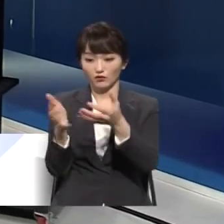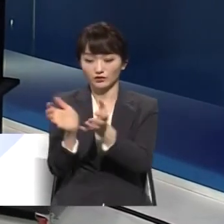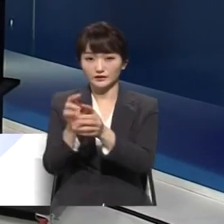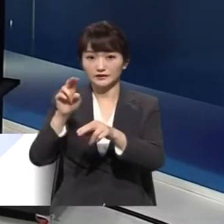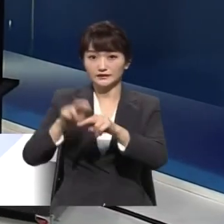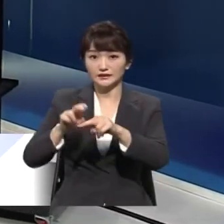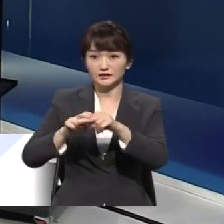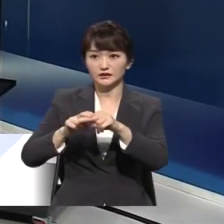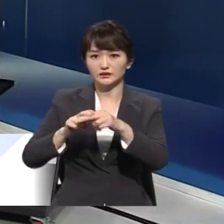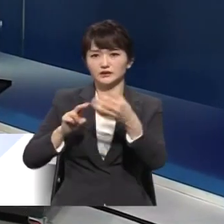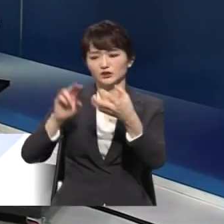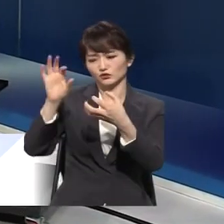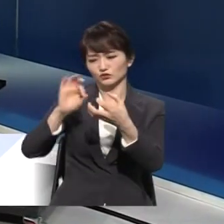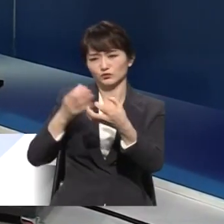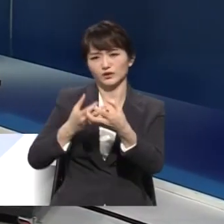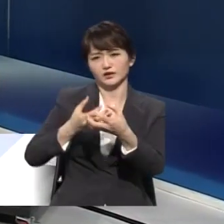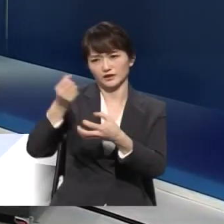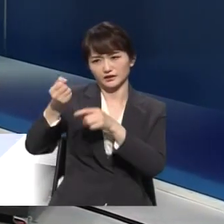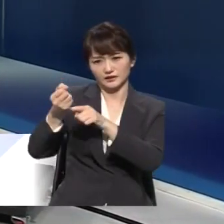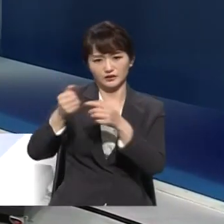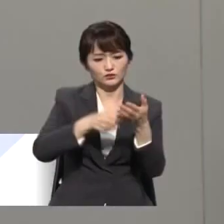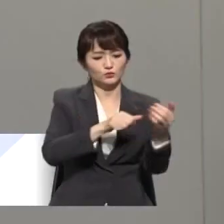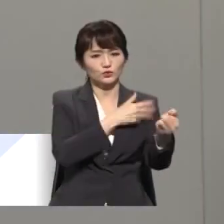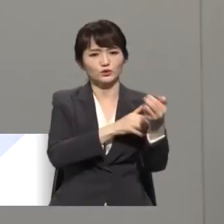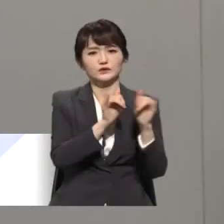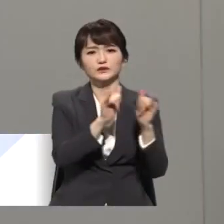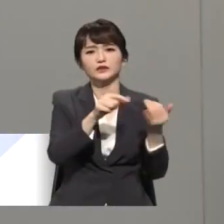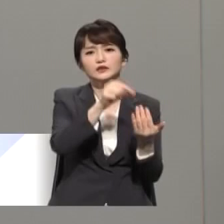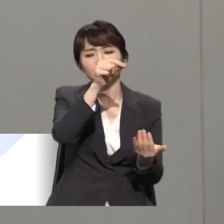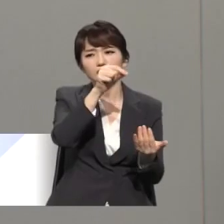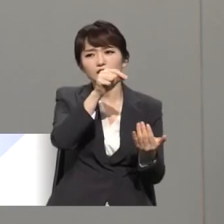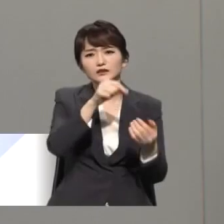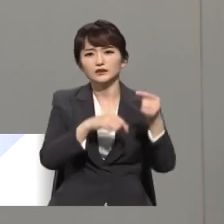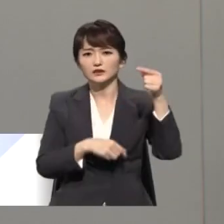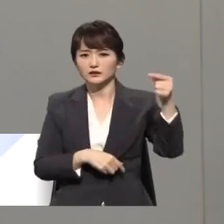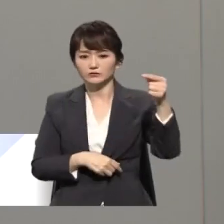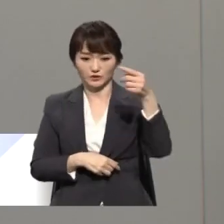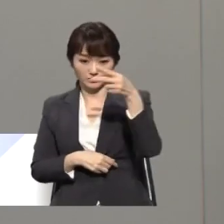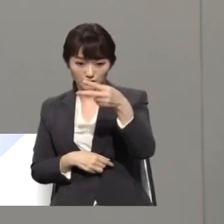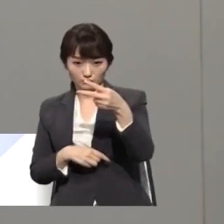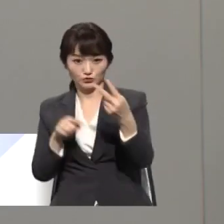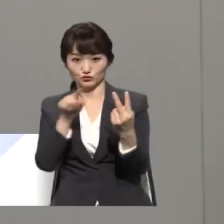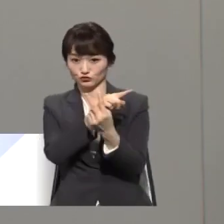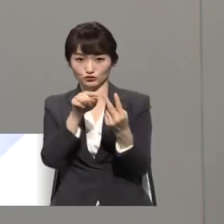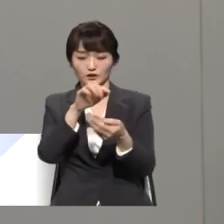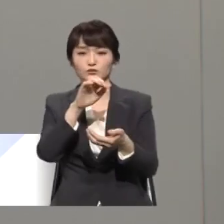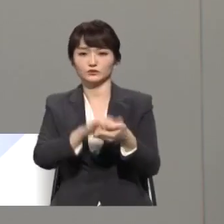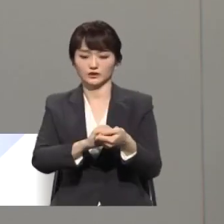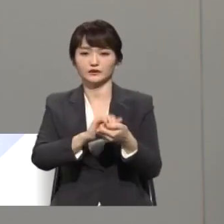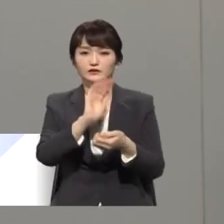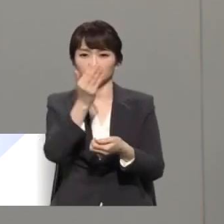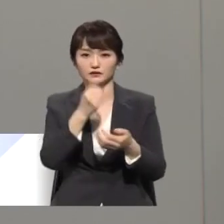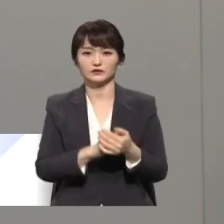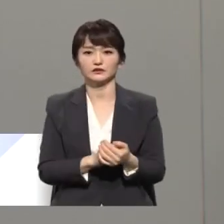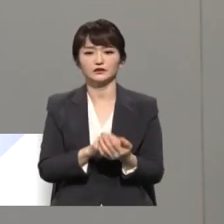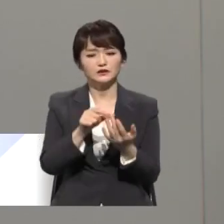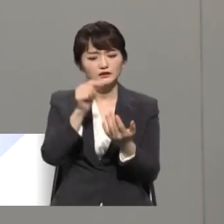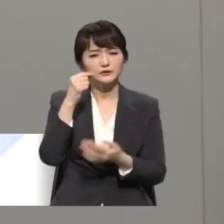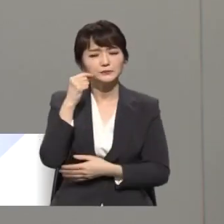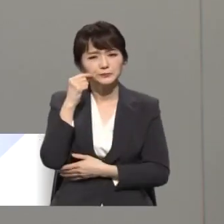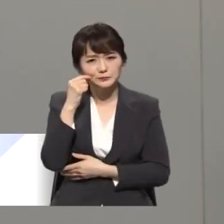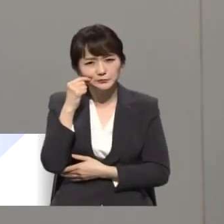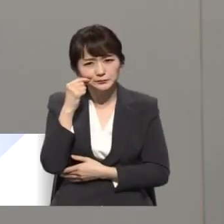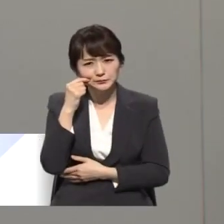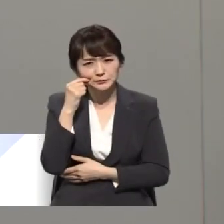90% 를 차지하고 있기 때문에 6번 자 의 선택은 1번과 2번 호칭한 됩니다 선택되지 못한